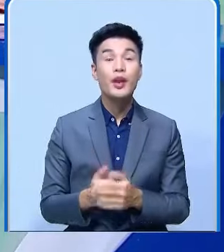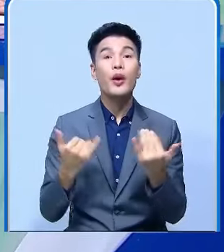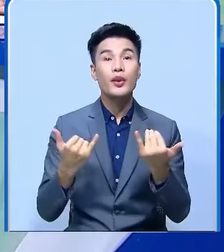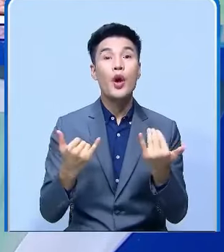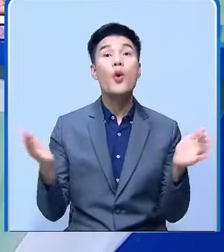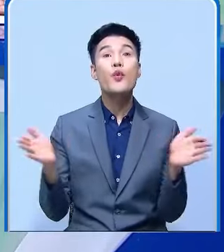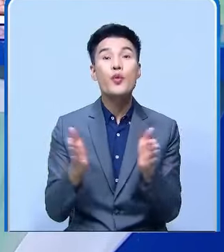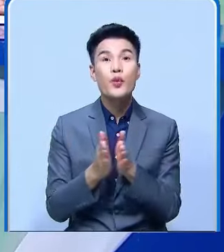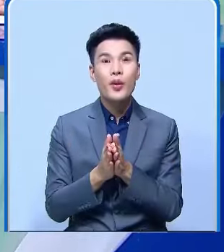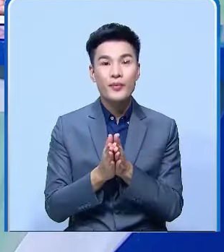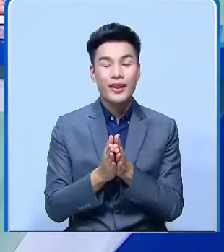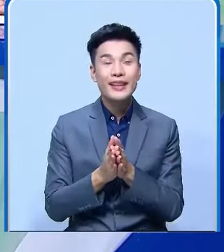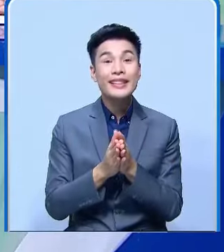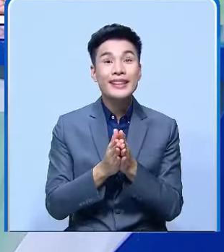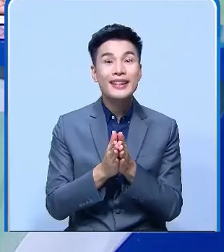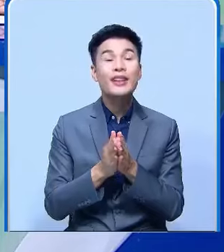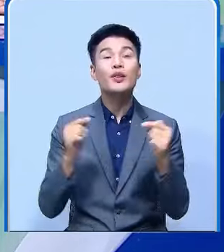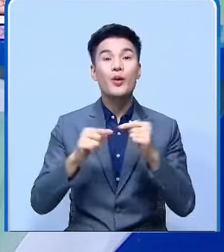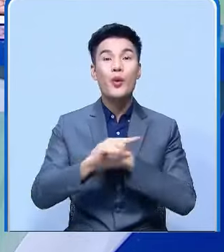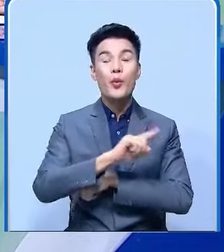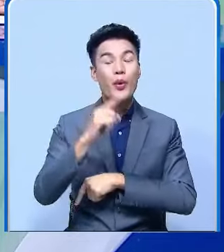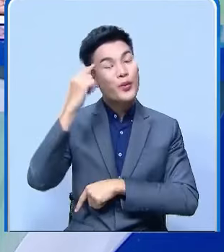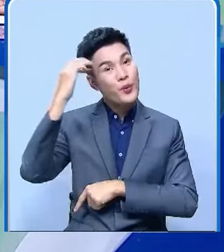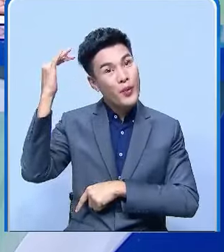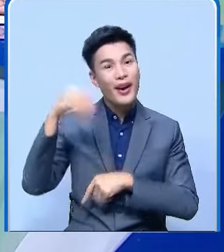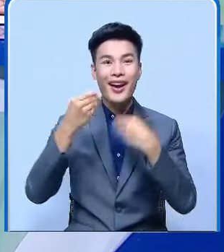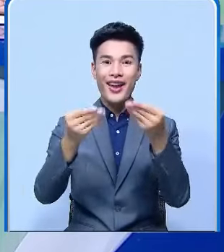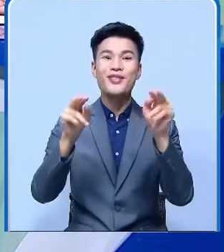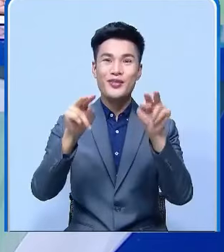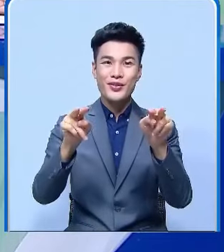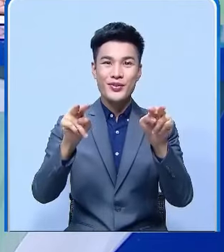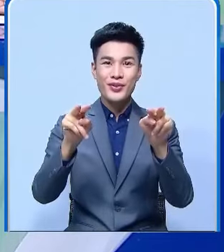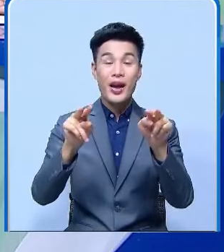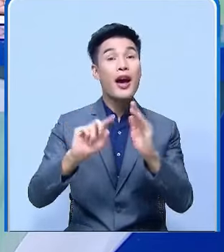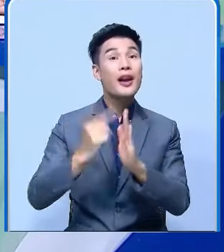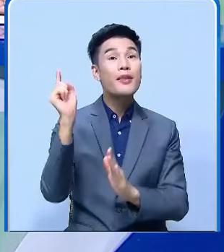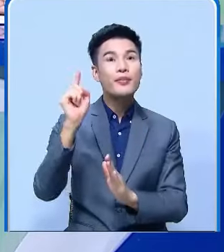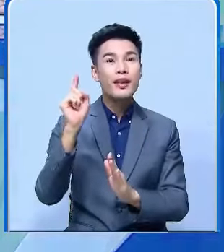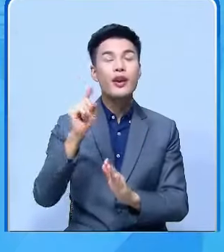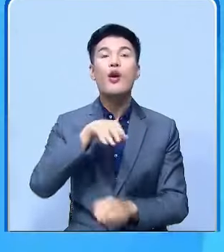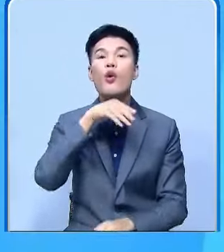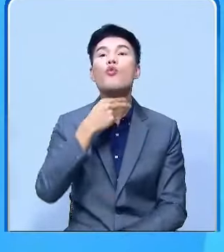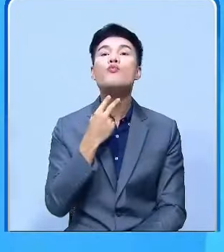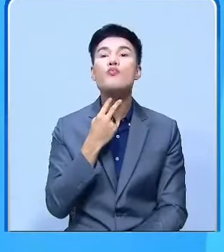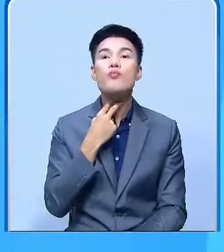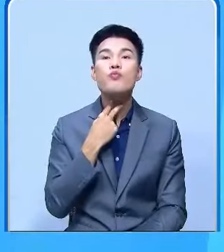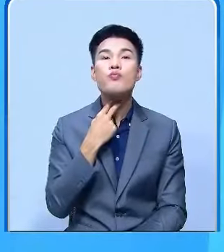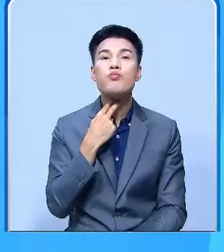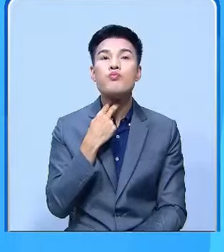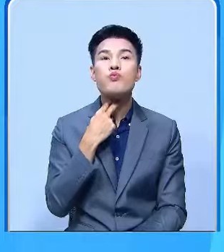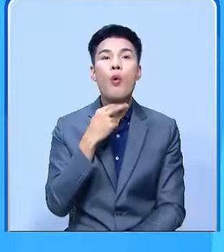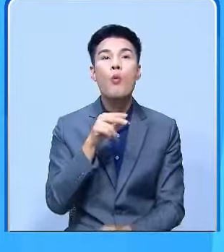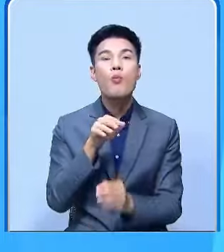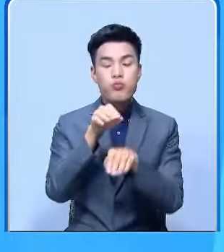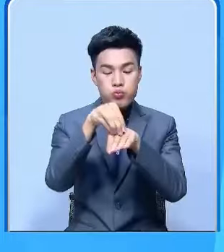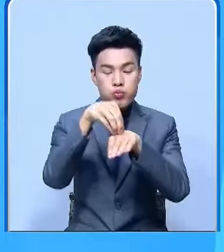วมสีสันละกันในวันแห่งความหวังมาให้ได้ดูกันเริ่มจากคางคกกันก่อนคุณผู้ชมเป ็ นคางค